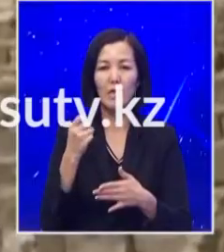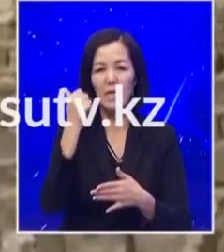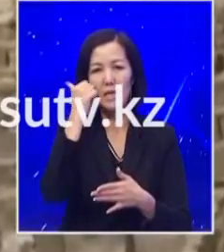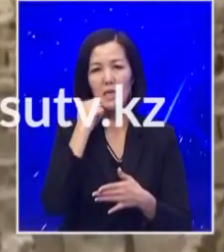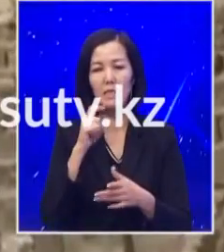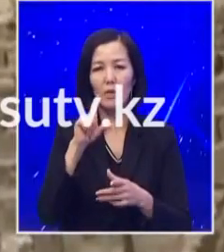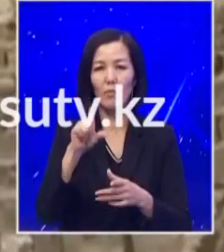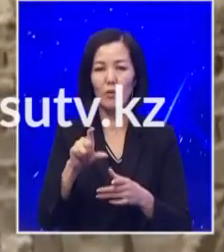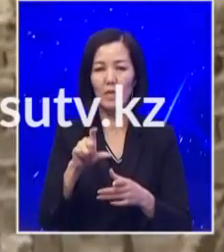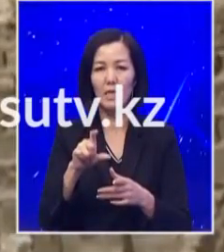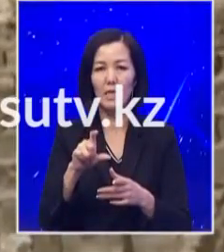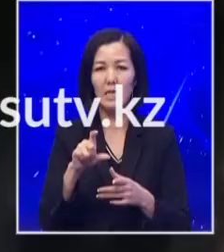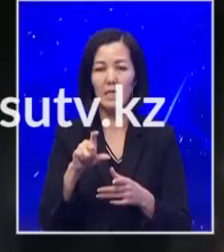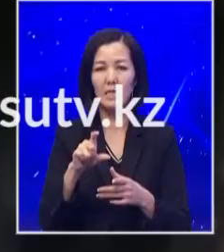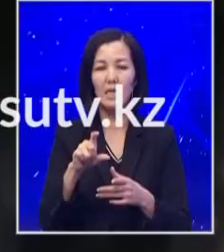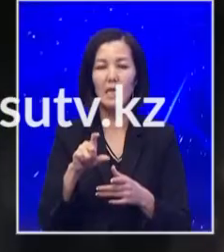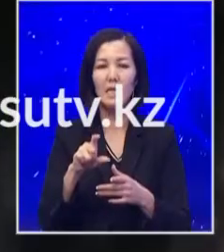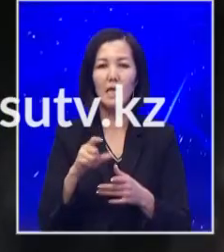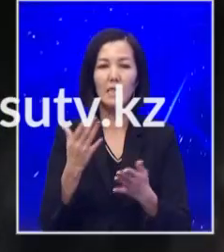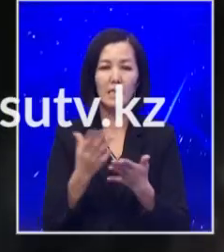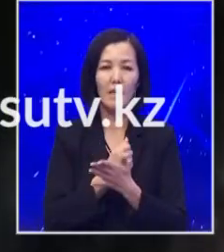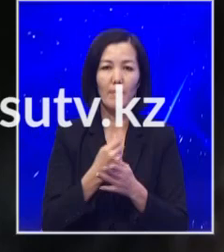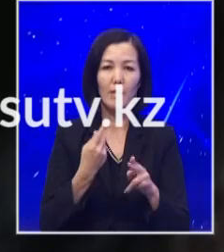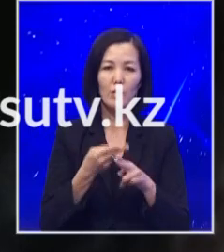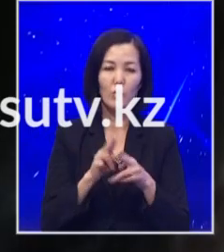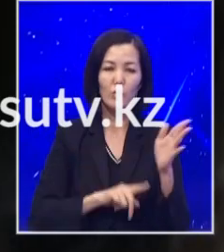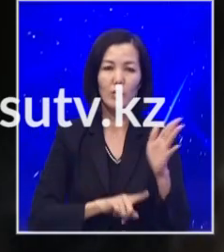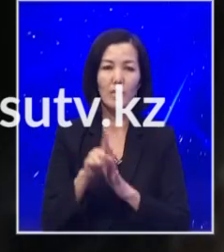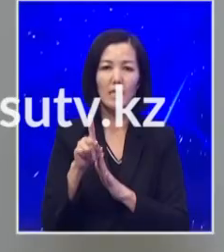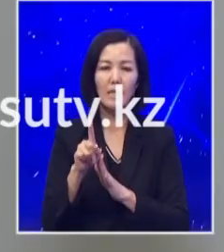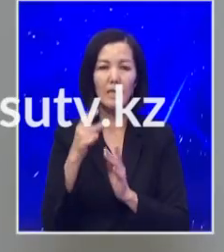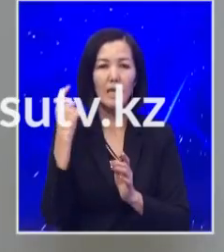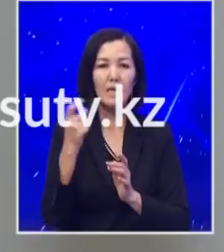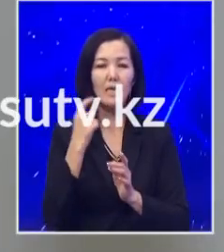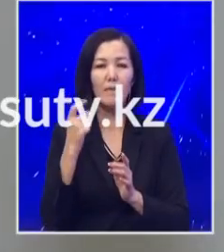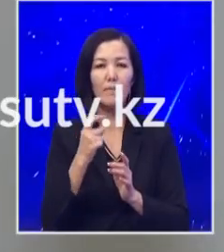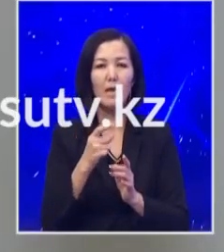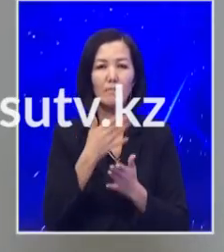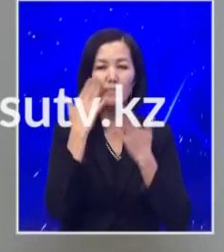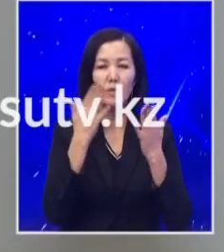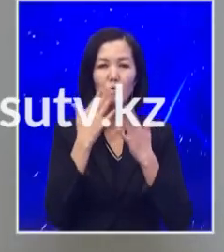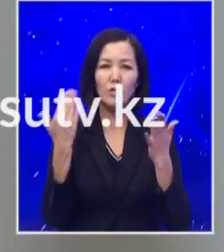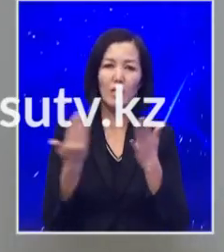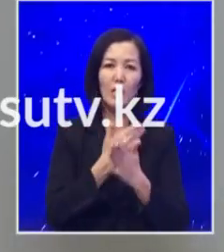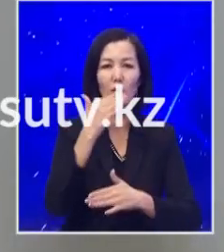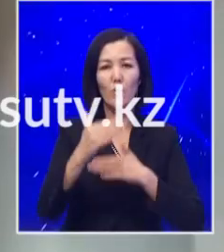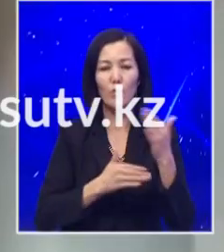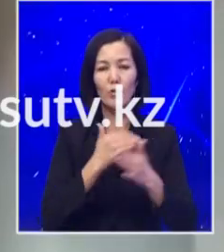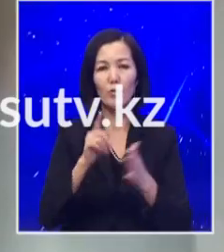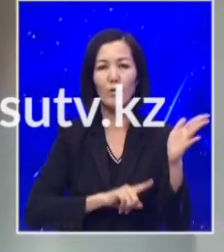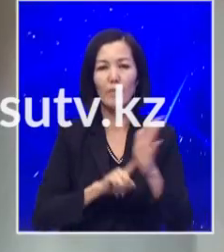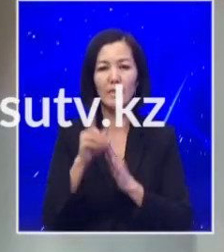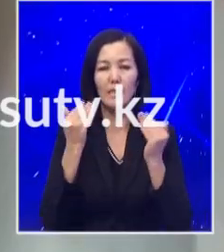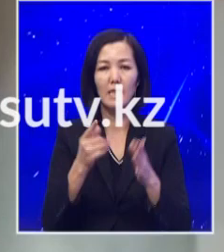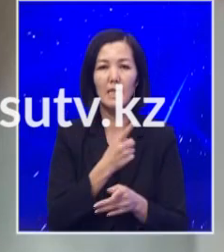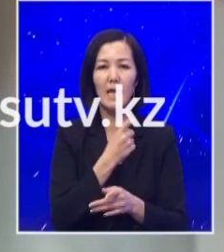парфюмерлік бөтелкелердің сынықтарынан тапқан. Сол сәттен бастап жергілікті химиктер мен парфюмерлер хош иістерді қайта өндіруге кіріскен. Енді міне